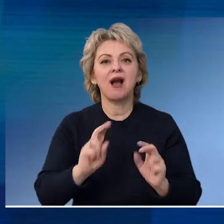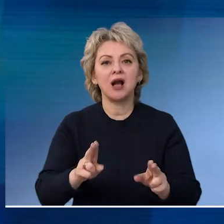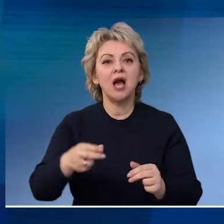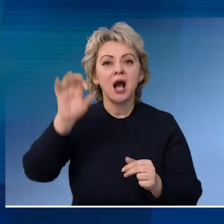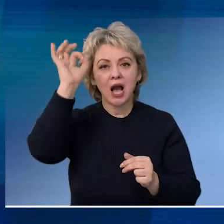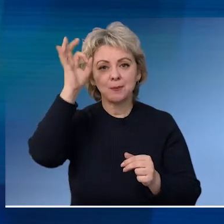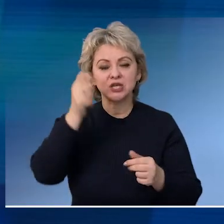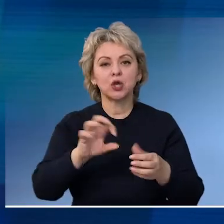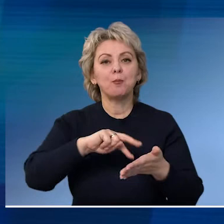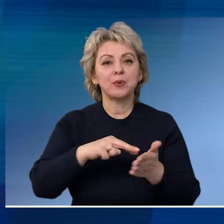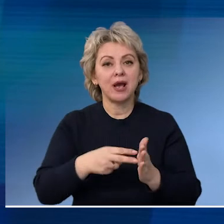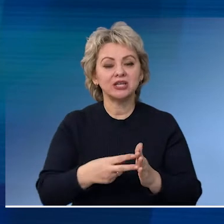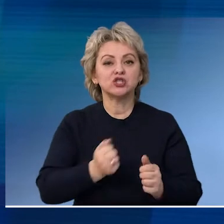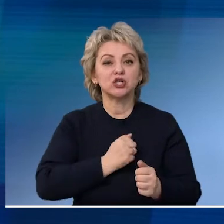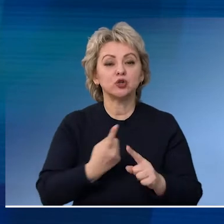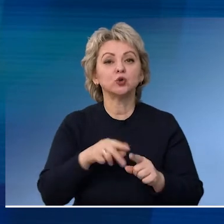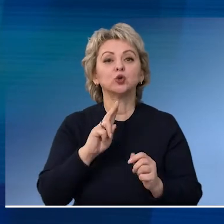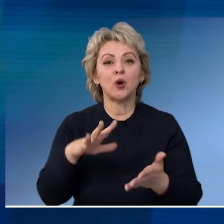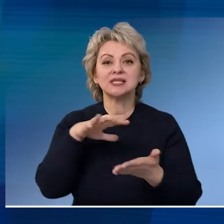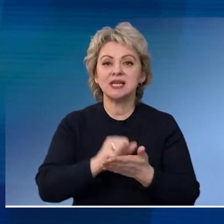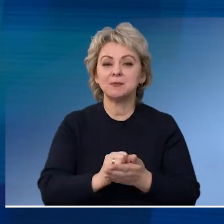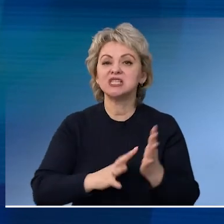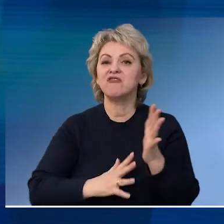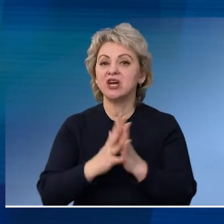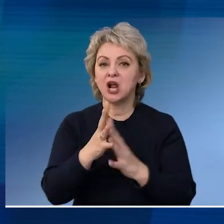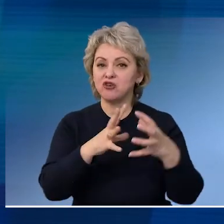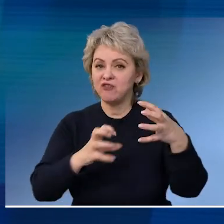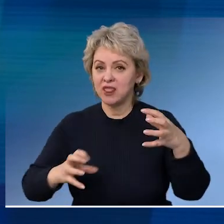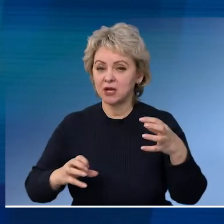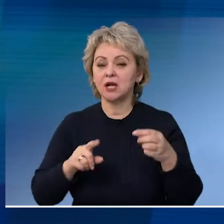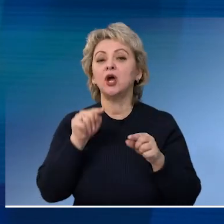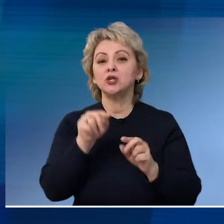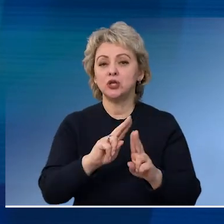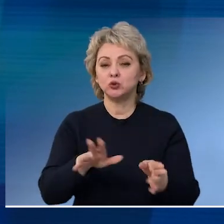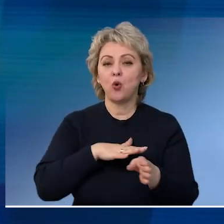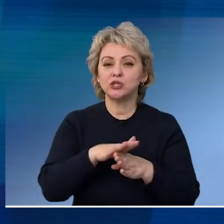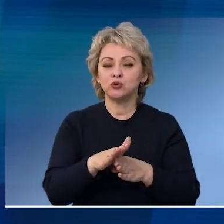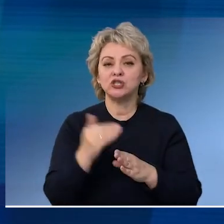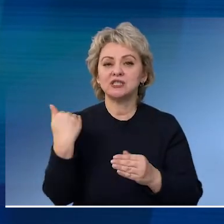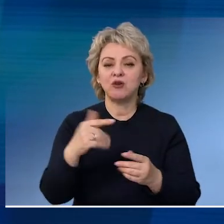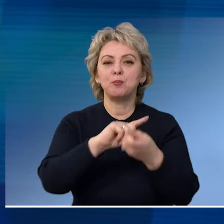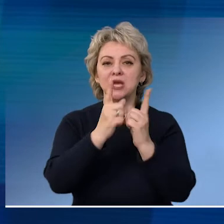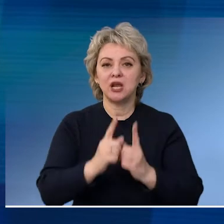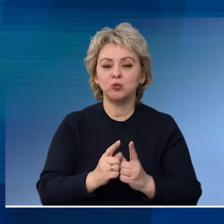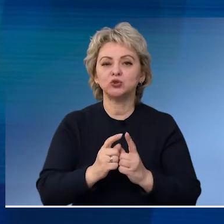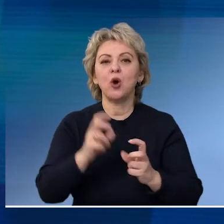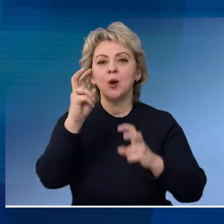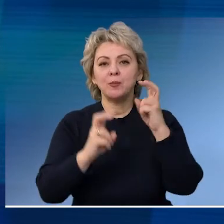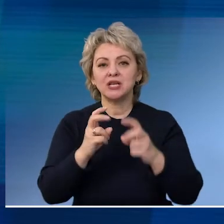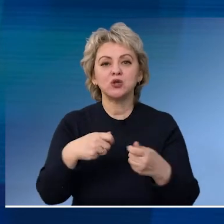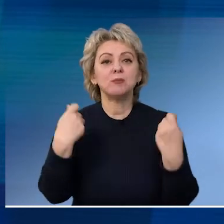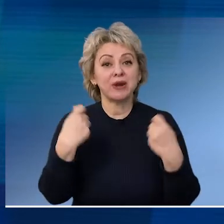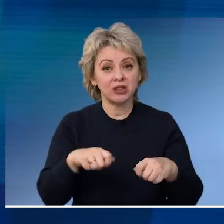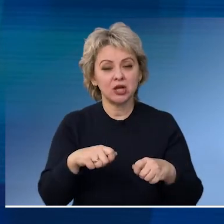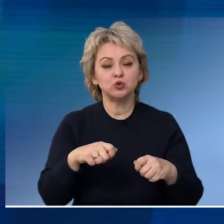как коммерческий проект, к сожалению, да, те, кто занимается выращиванием винограда и тем, кто осуществляет его переработку, производство